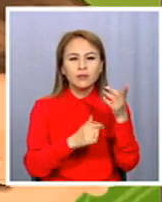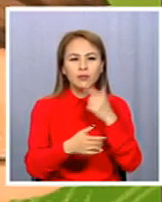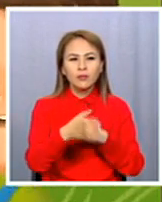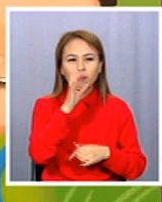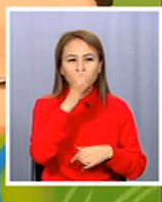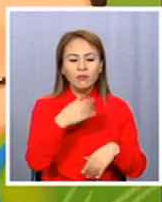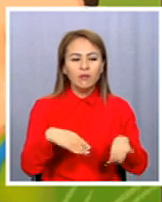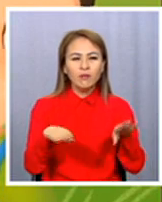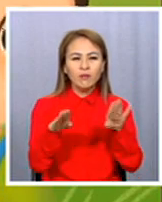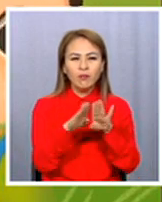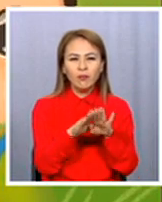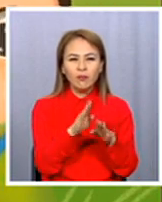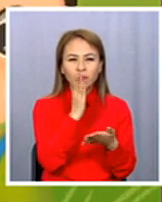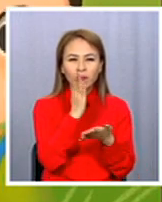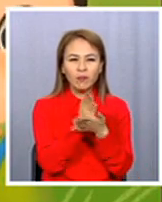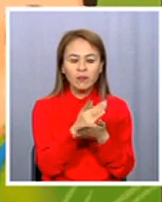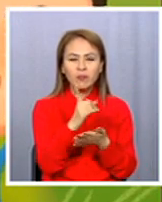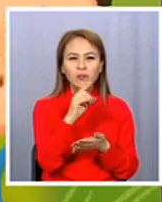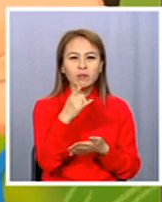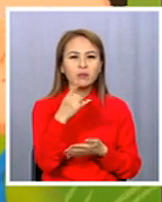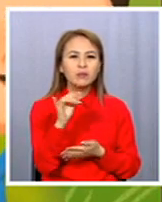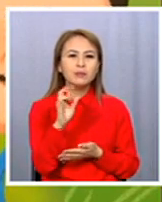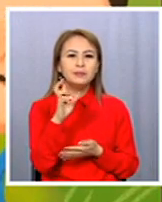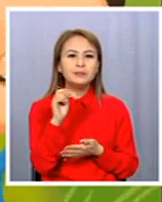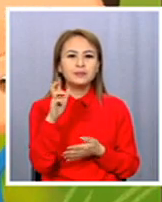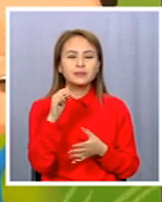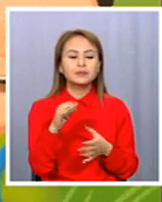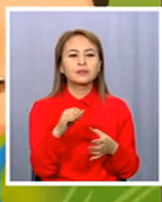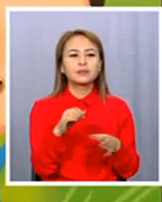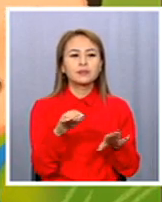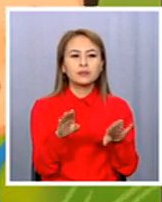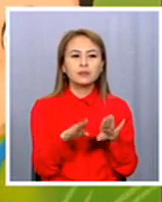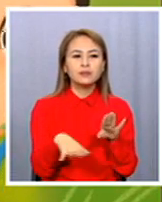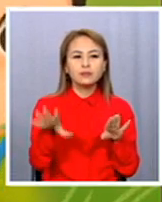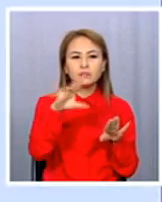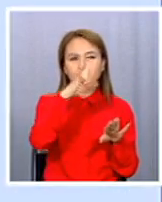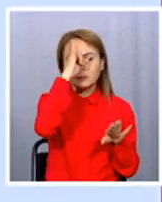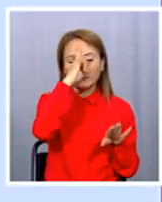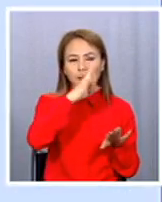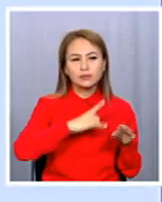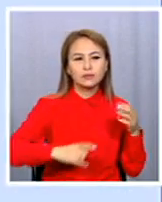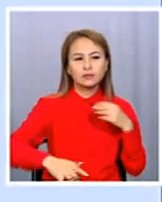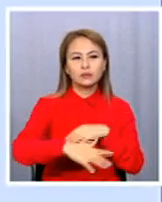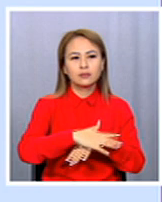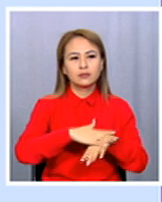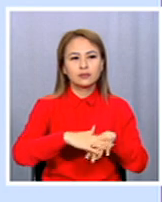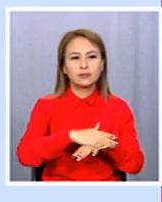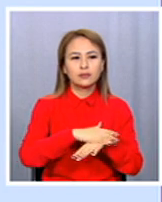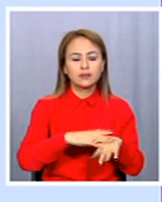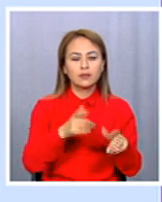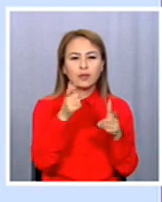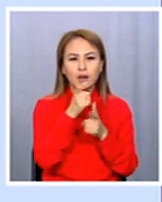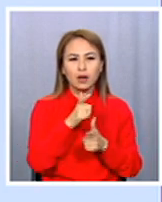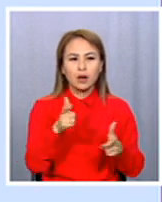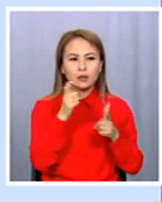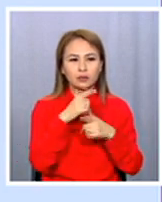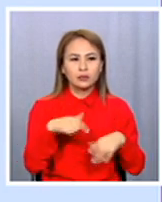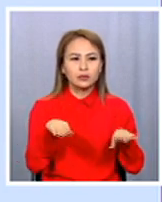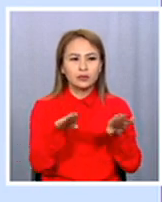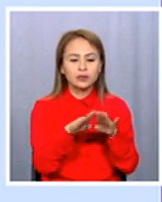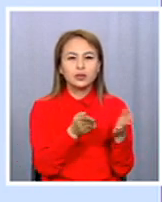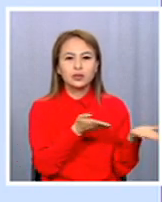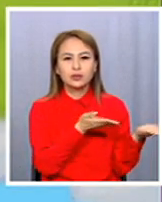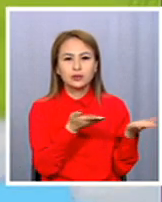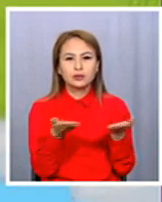дейді сені. Зенгі баба тегі, бүкіл қазақ елі. Ау-хау-ау-хау кел деп,